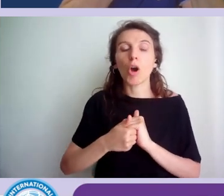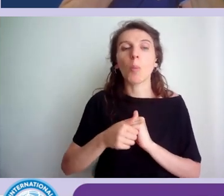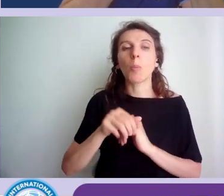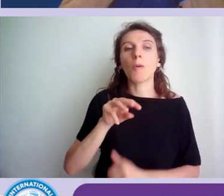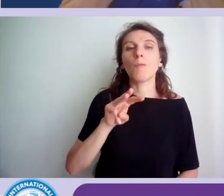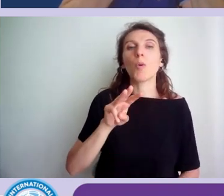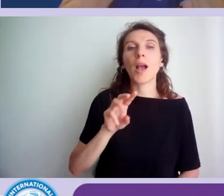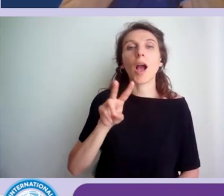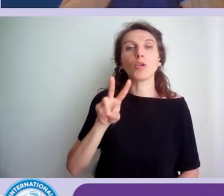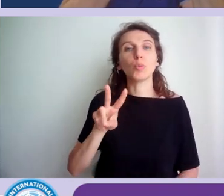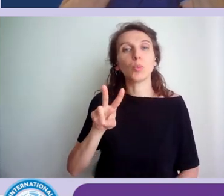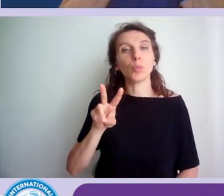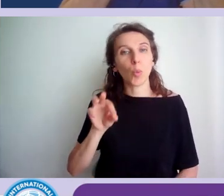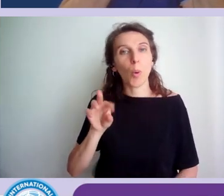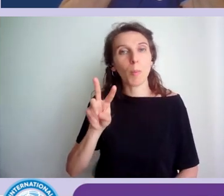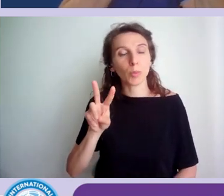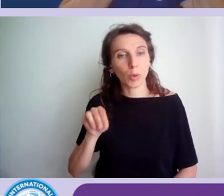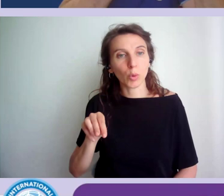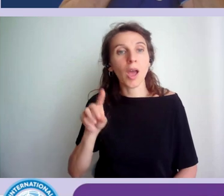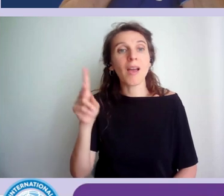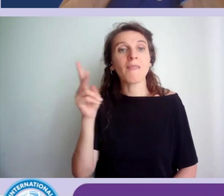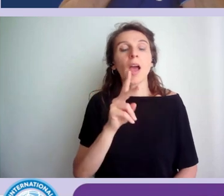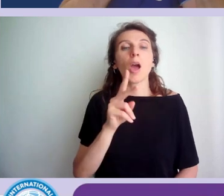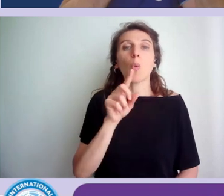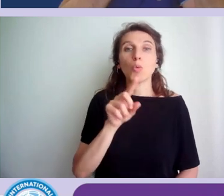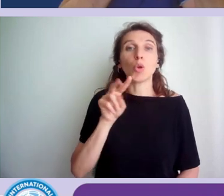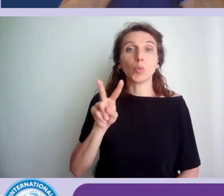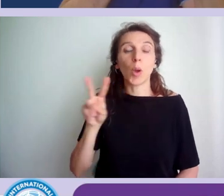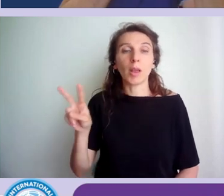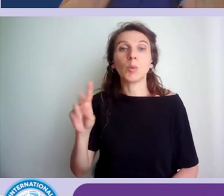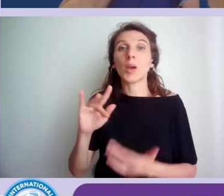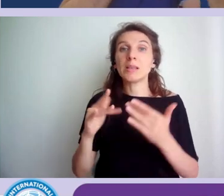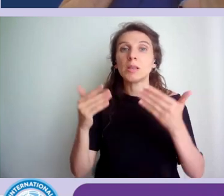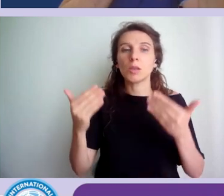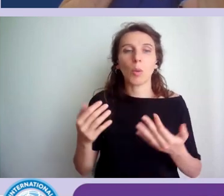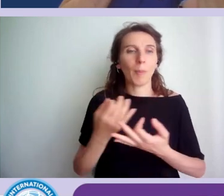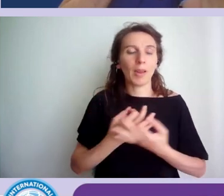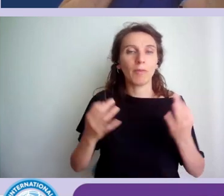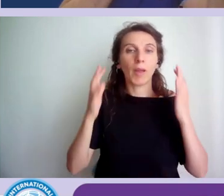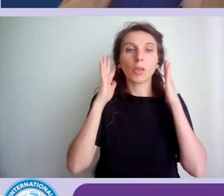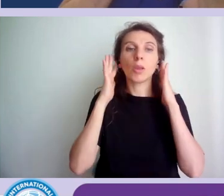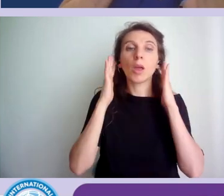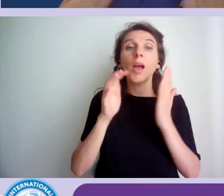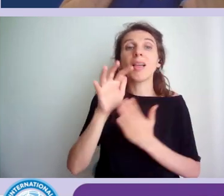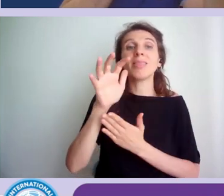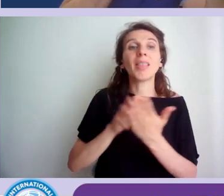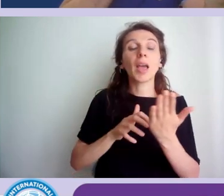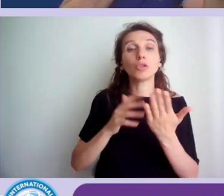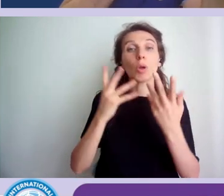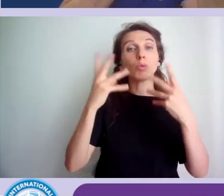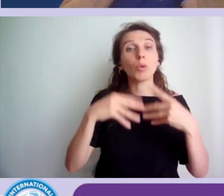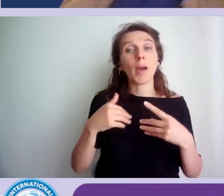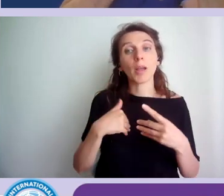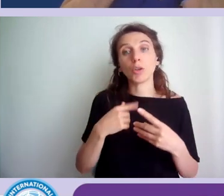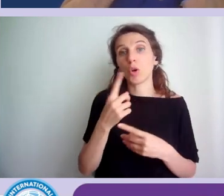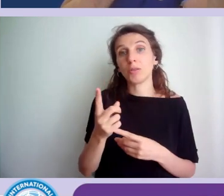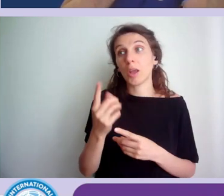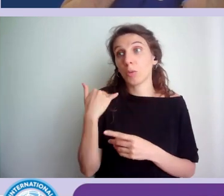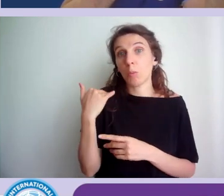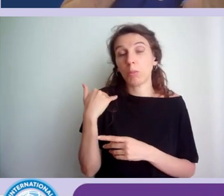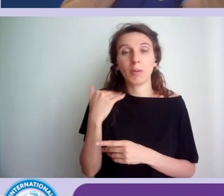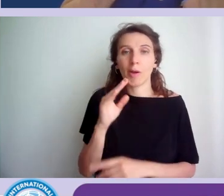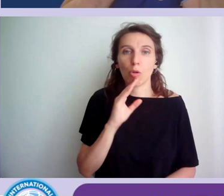VK 22 e a fare il sito secondo 22 Allora innanzitutto il test automatico l'abbiamo già detto prima non è